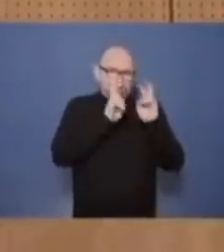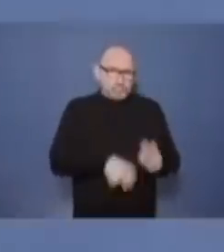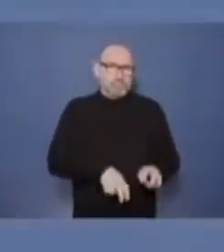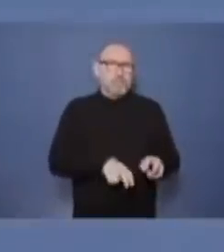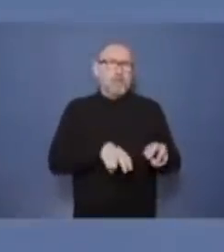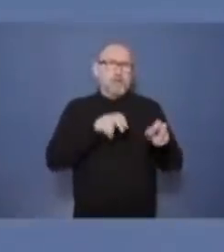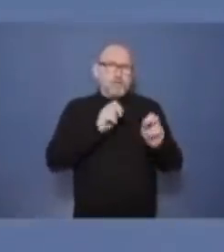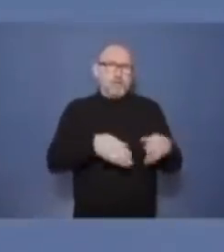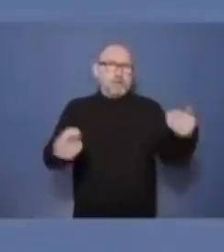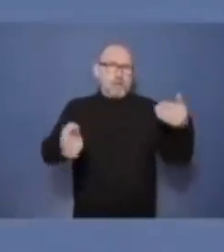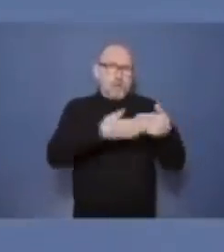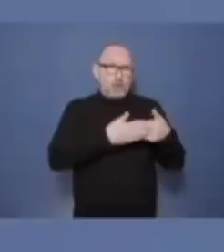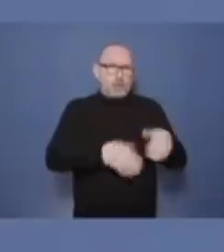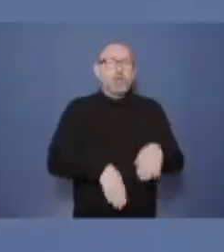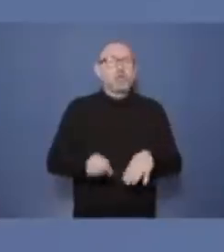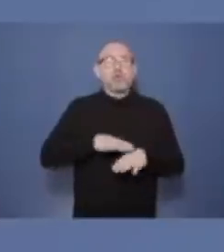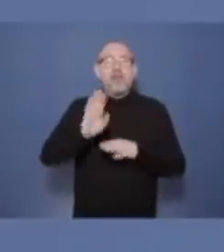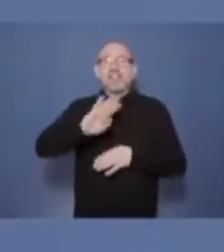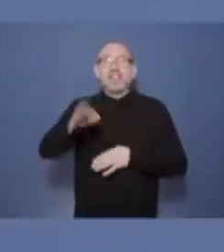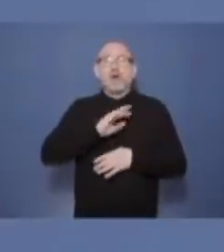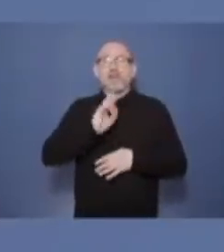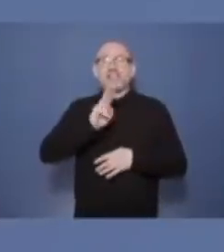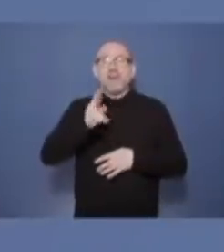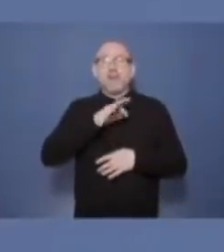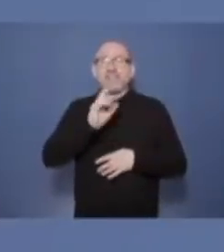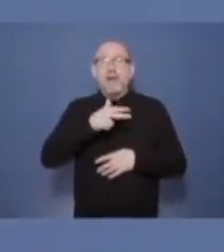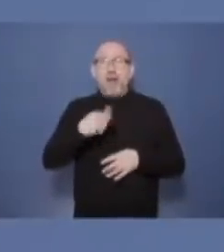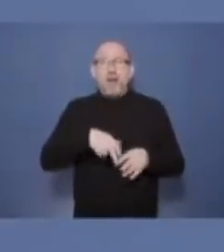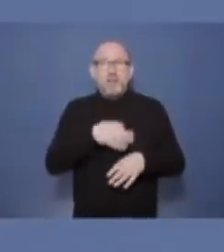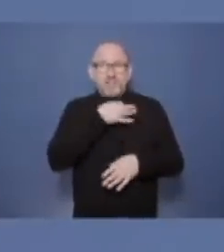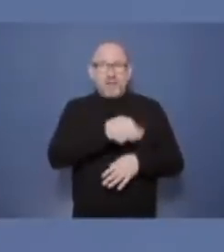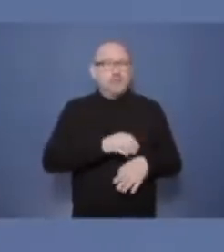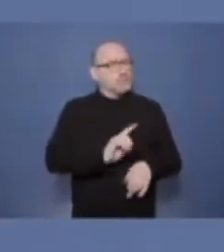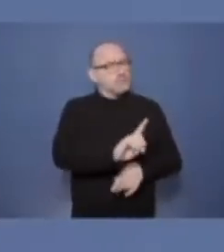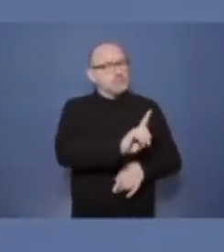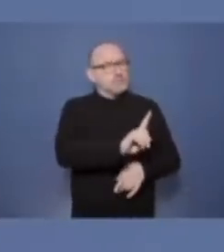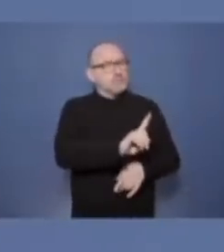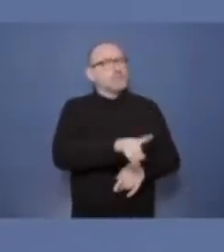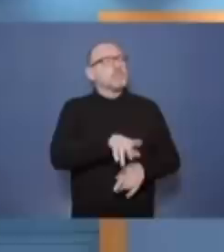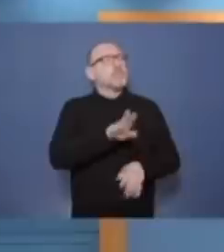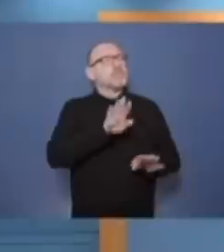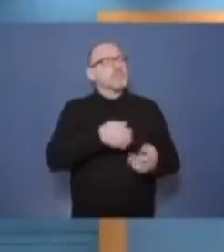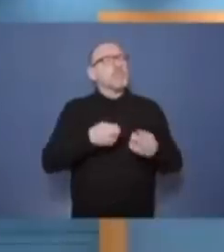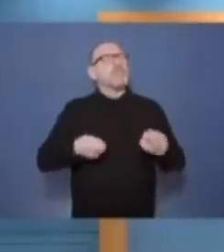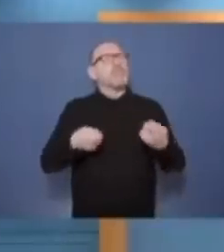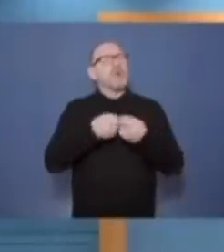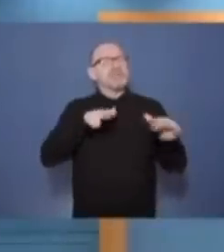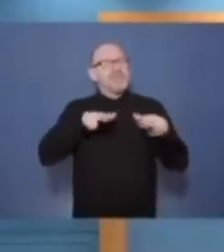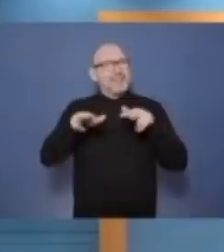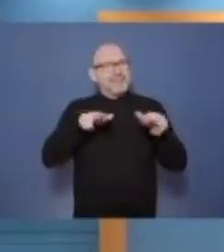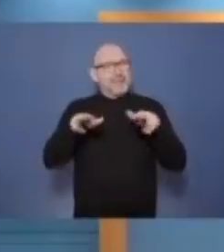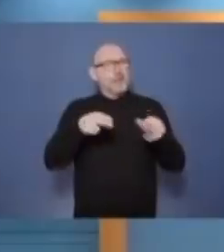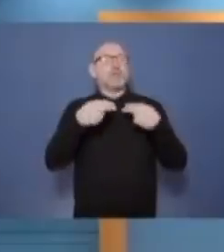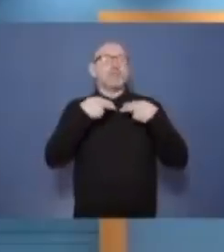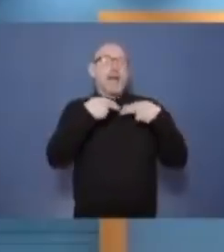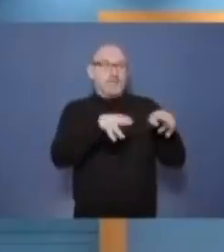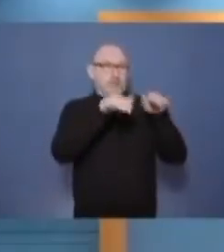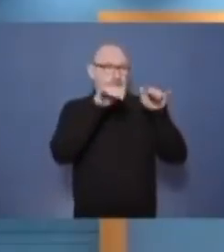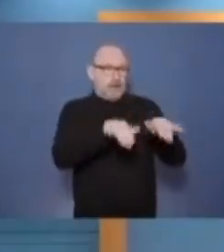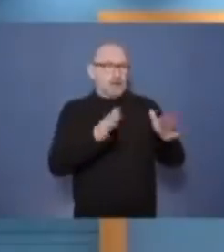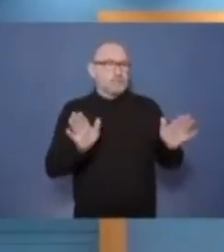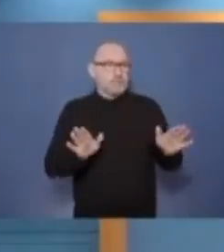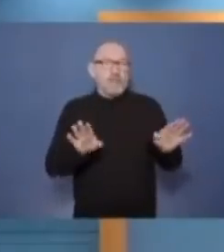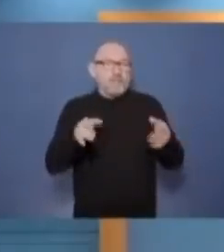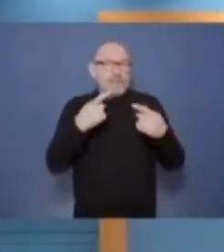Herr Reitschuster, es geht doch gar nicht um die Frage zwei oder drei jetzt hier konkret. Die Bundesregierung hat die Antwort gegeben, die sie gibt. Mit der kann man nicht